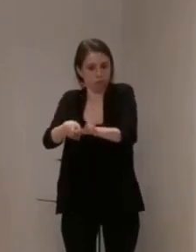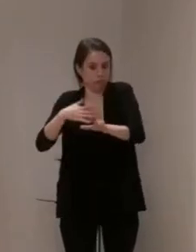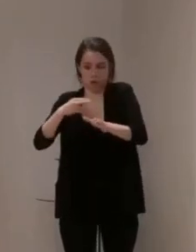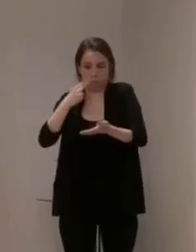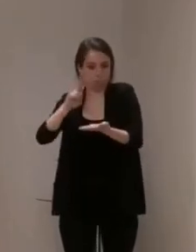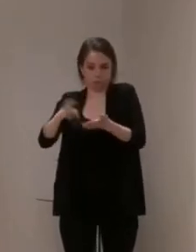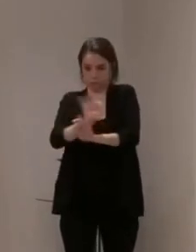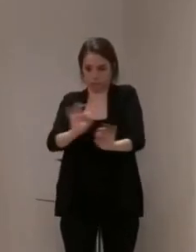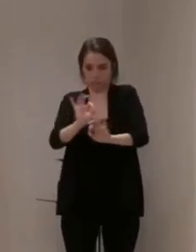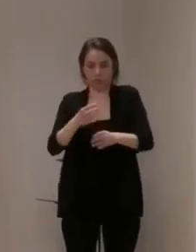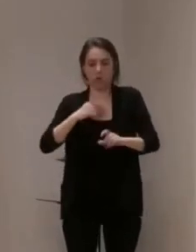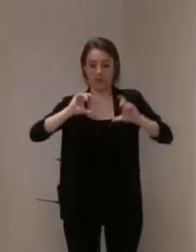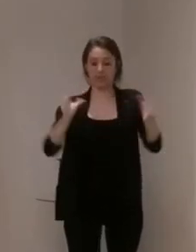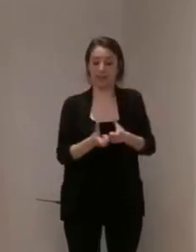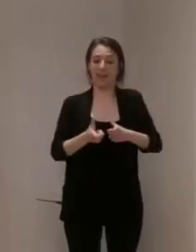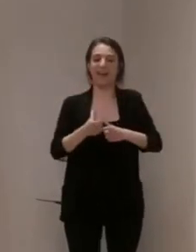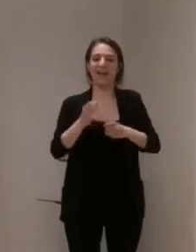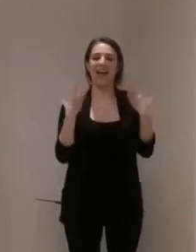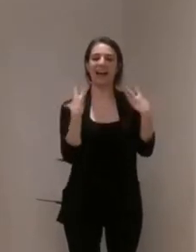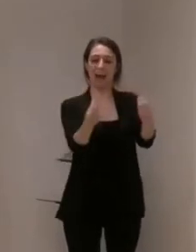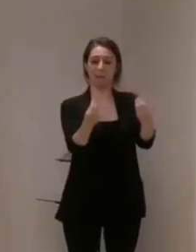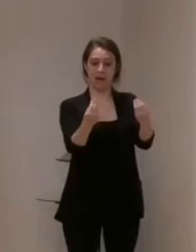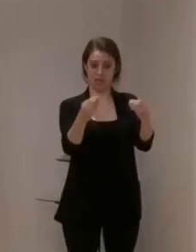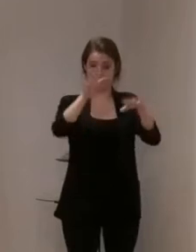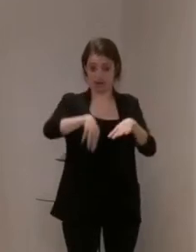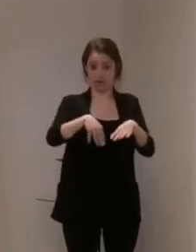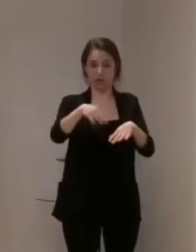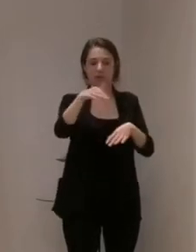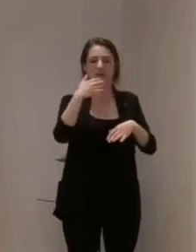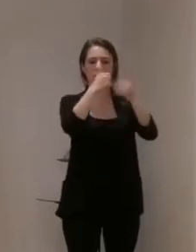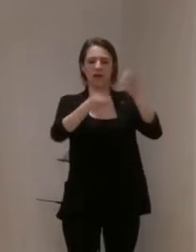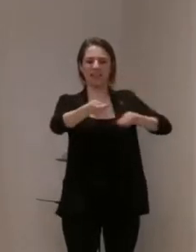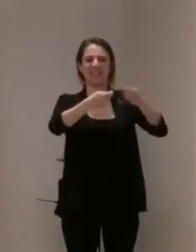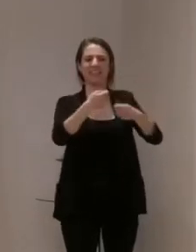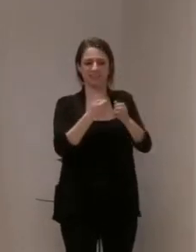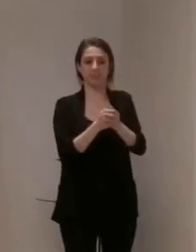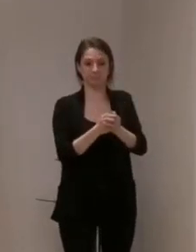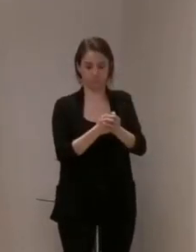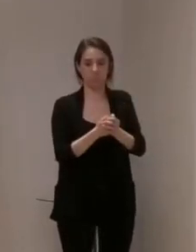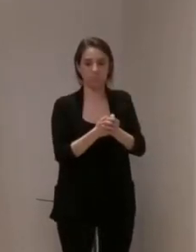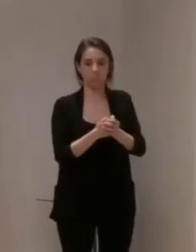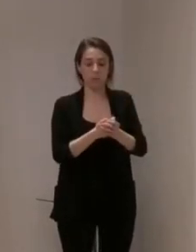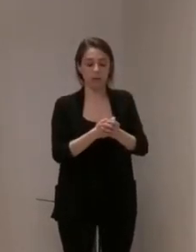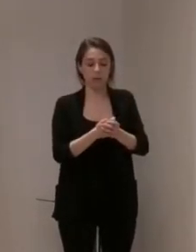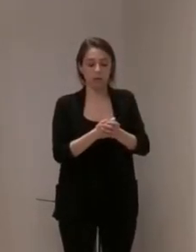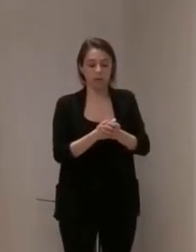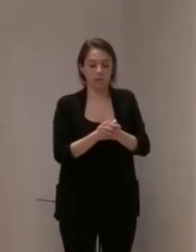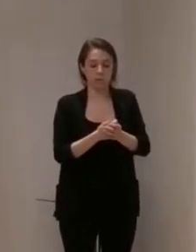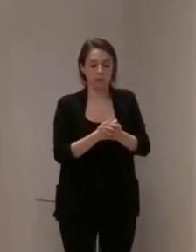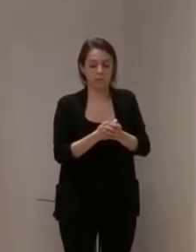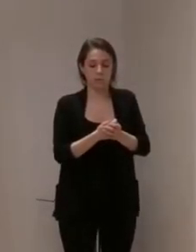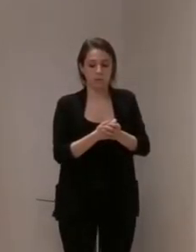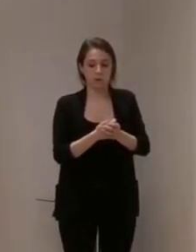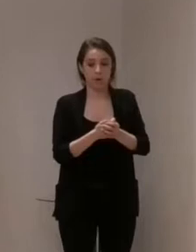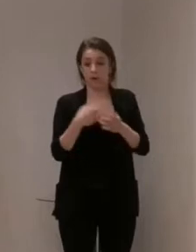Em van detenir a la Rambla de Barcelona, davant dels magatzems del CEU. I era amb